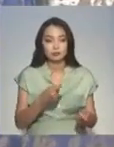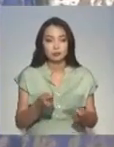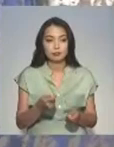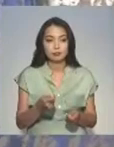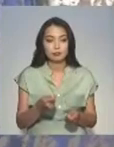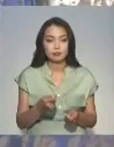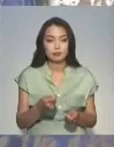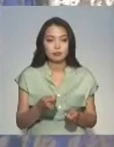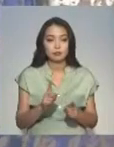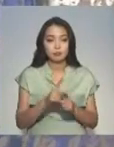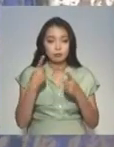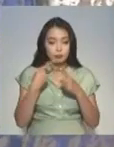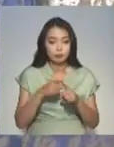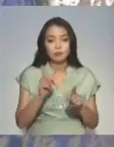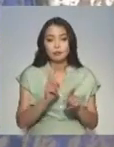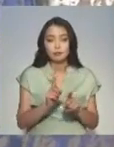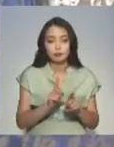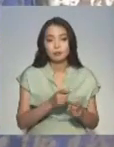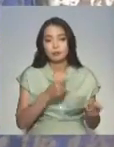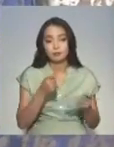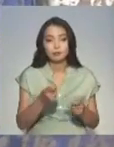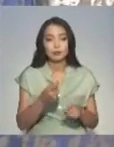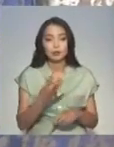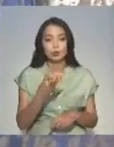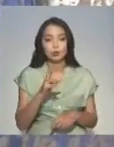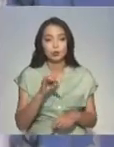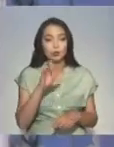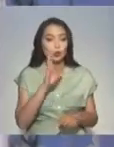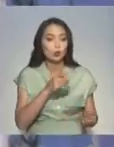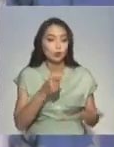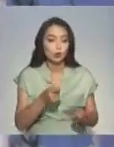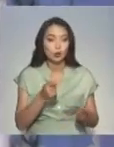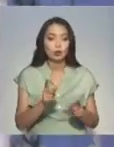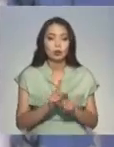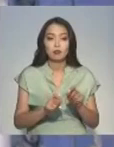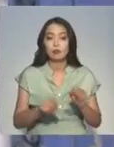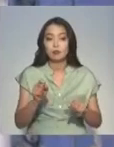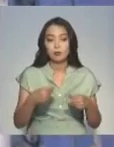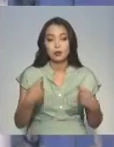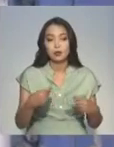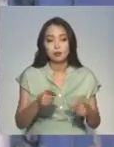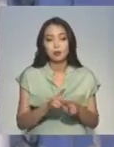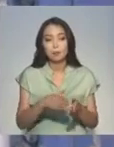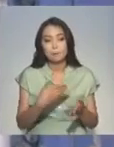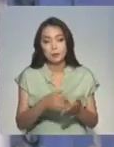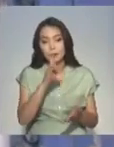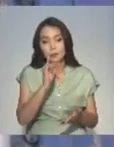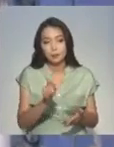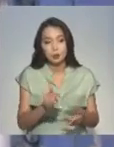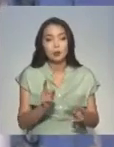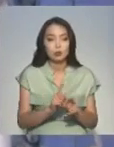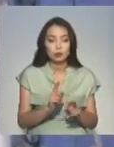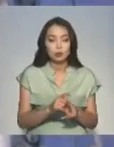Осылай түсте су тасым. Бір рейс жасағанда 3 текше метр су әкелем. Әр текше метрін 1000 теңгеге сатам. Енді май, солярка бар, оның үстіне трактор